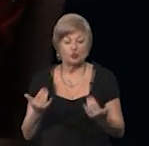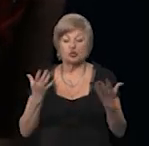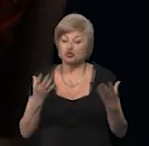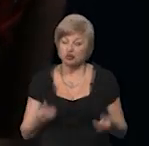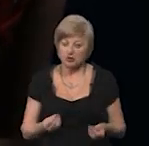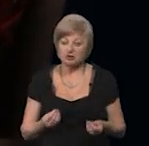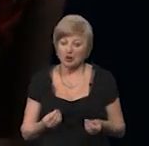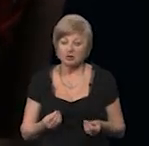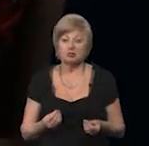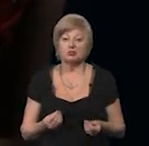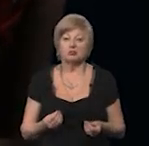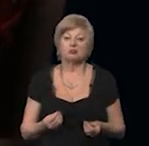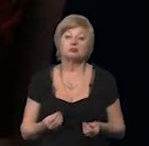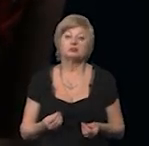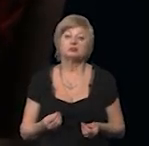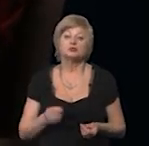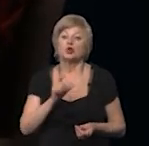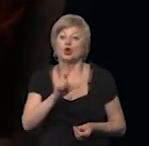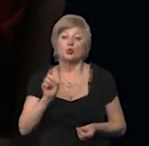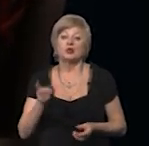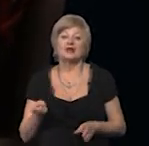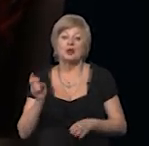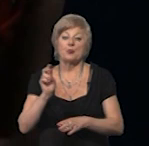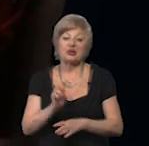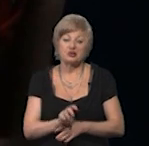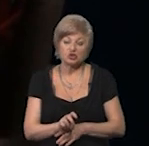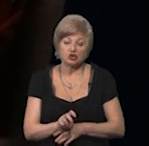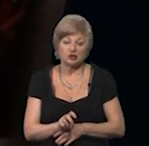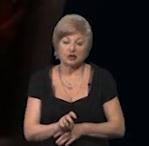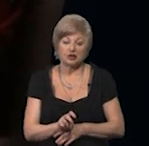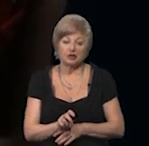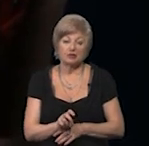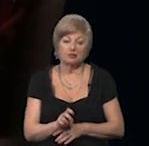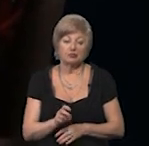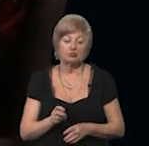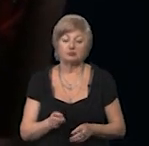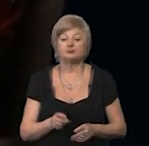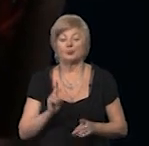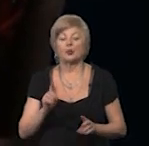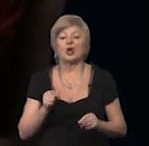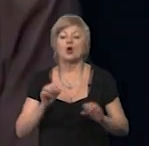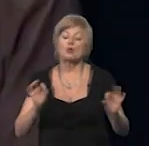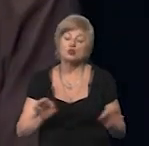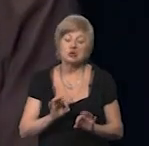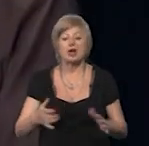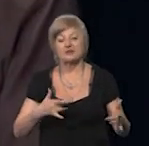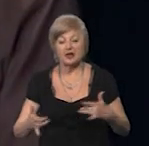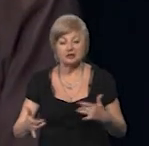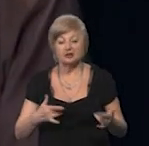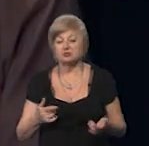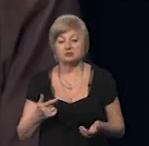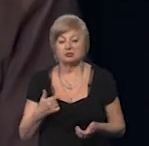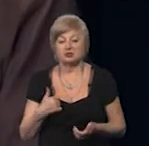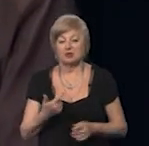ну, ті люди, які прийшли, ті люди, які йдуть, що стосується іменно музикантів і артистів, ну, я не